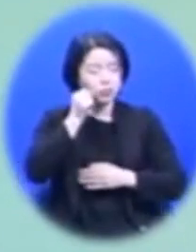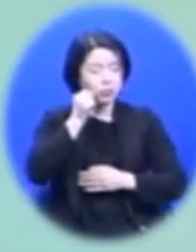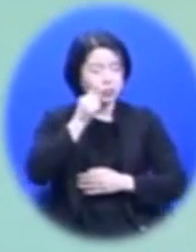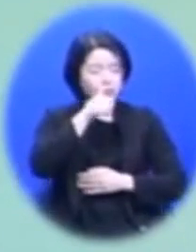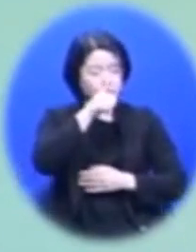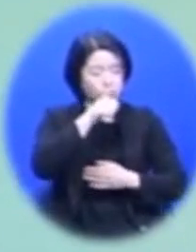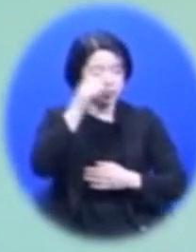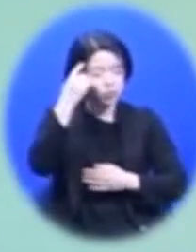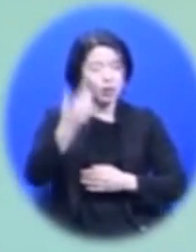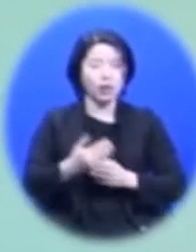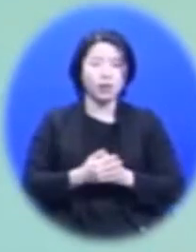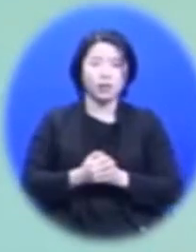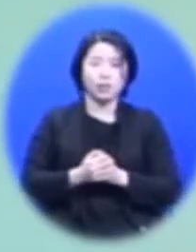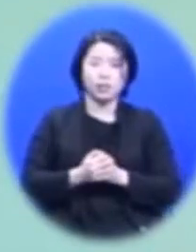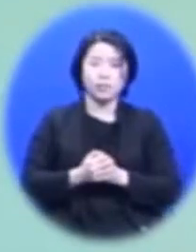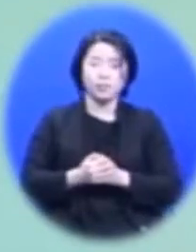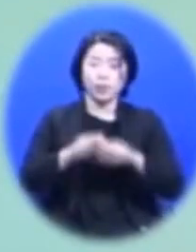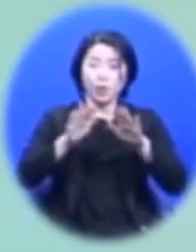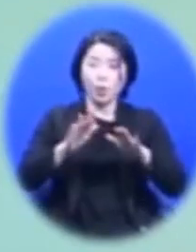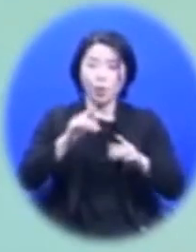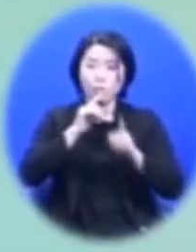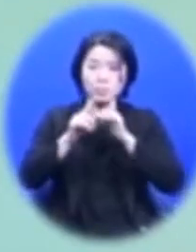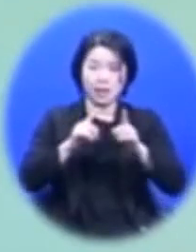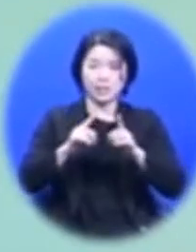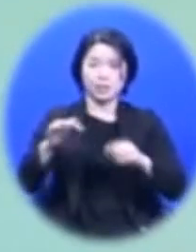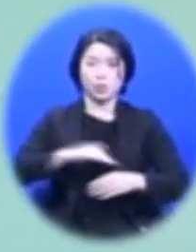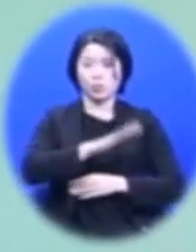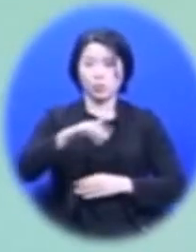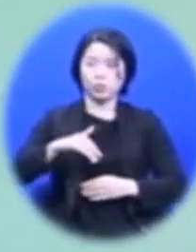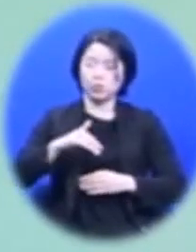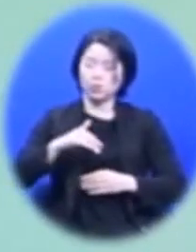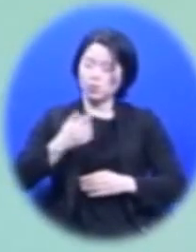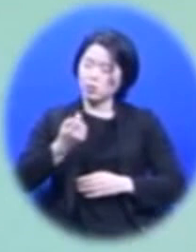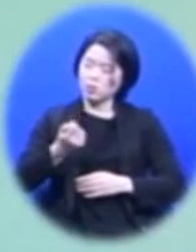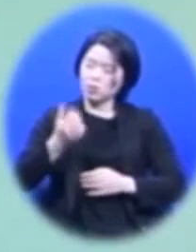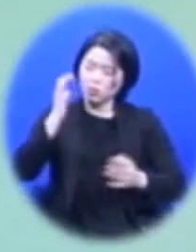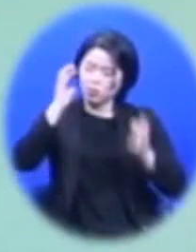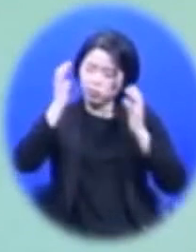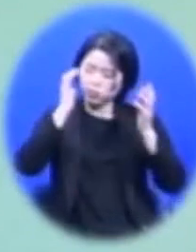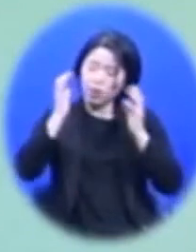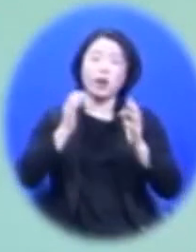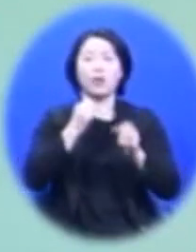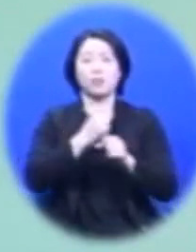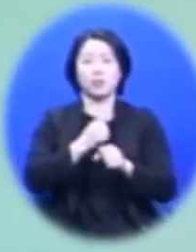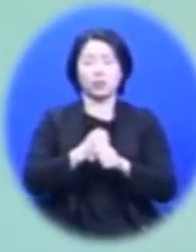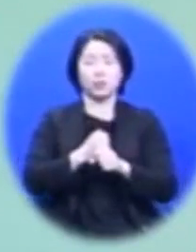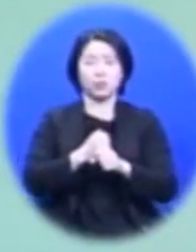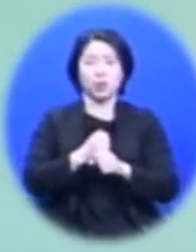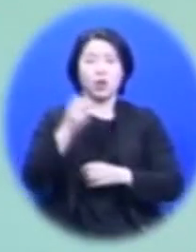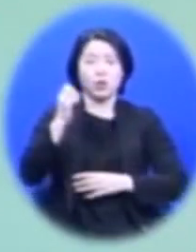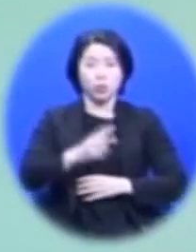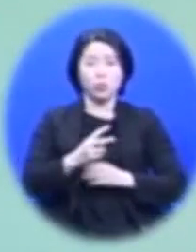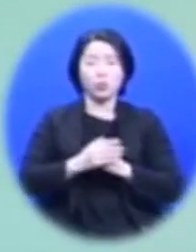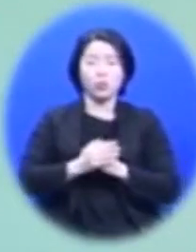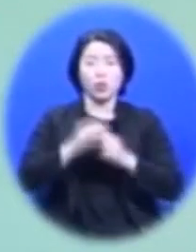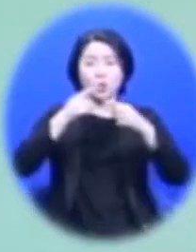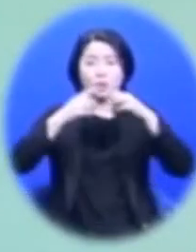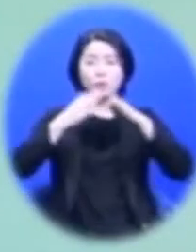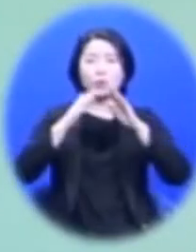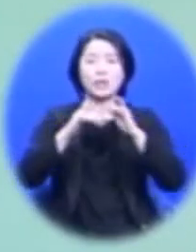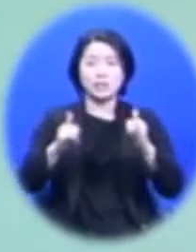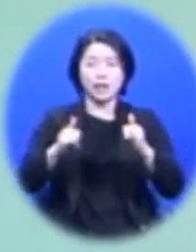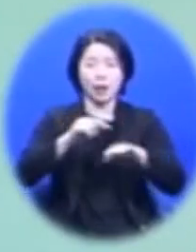말인가? 오늘 말씀이 우리를 좀 혼란스럽게도 만들기도 하고 또 교인들의